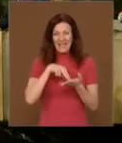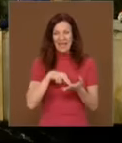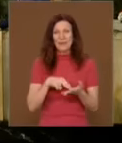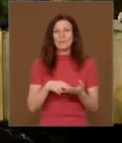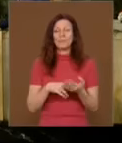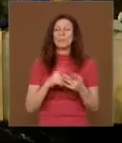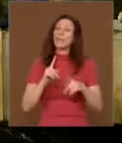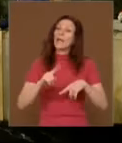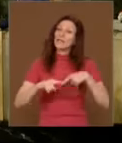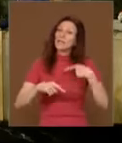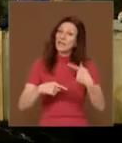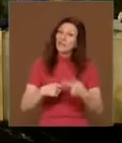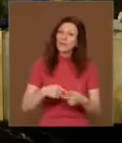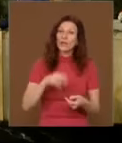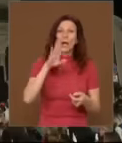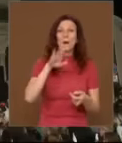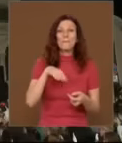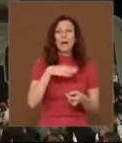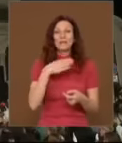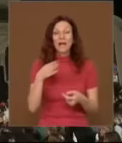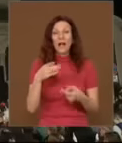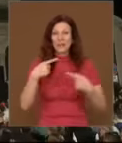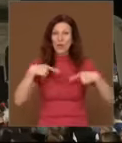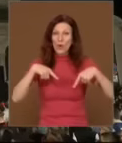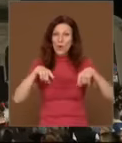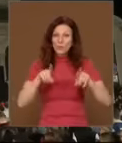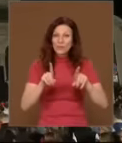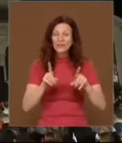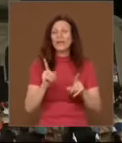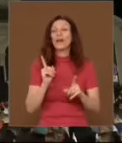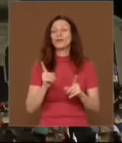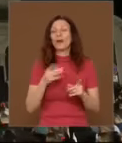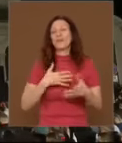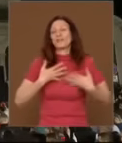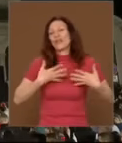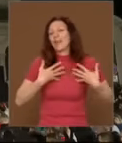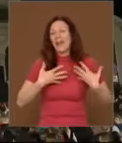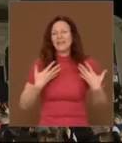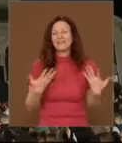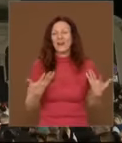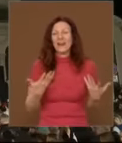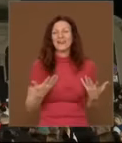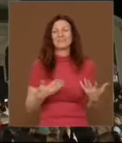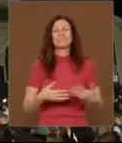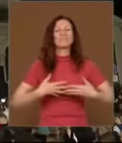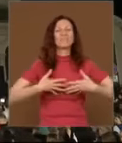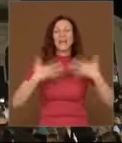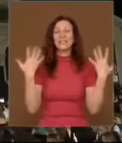докато следващата пасхалната утринна служба има възкресен, празничен характер вече,